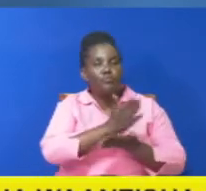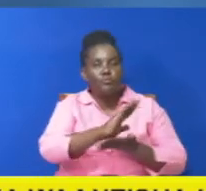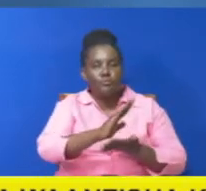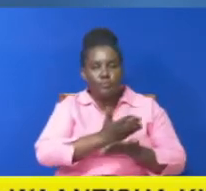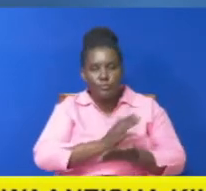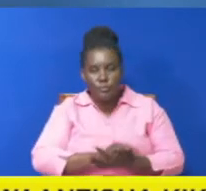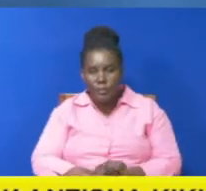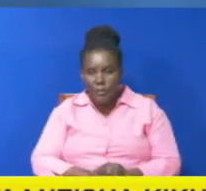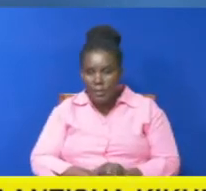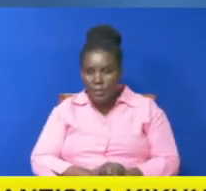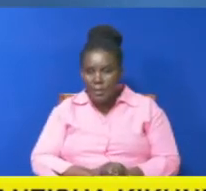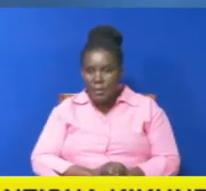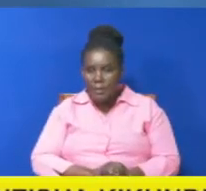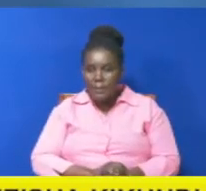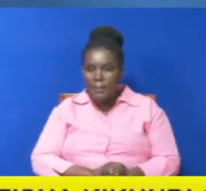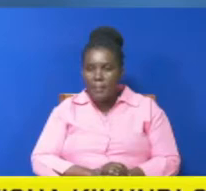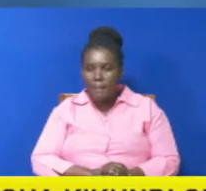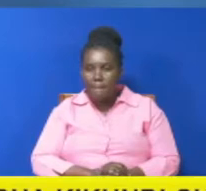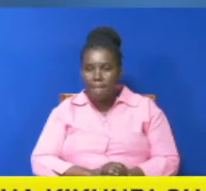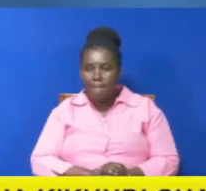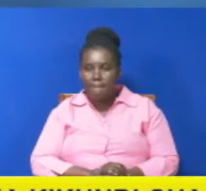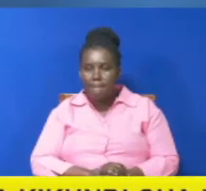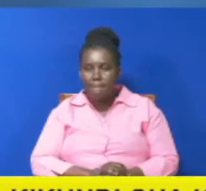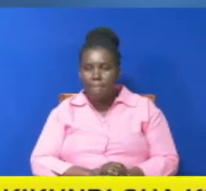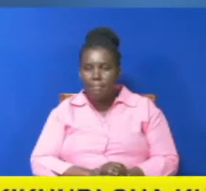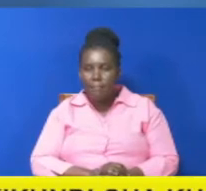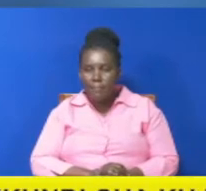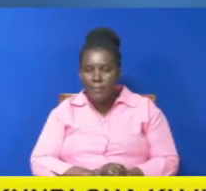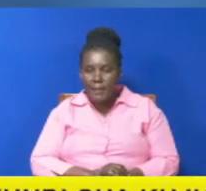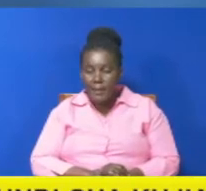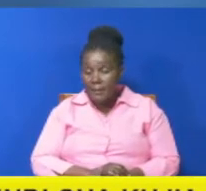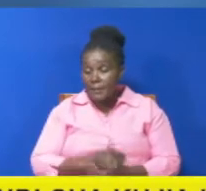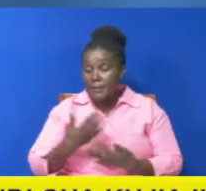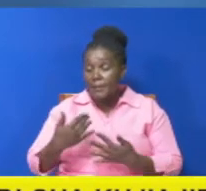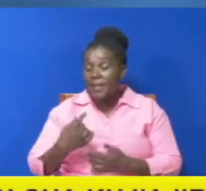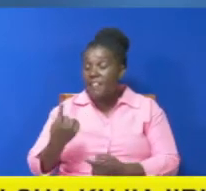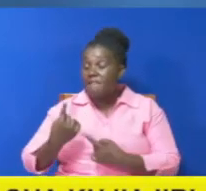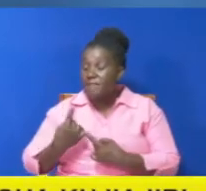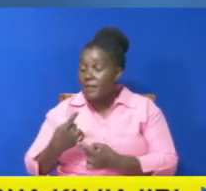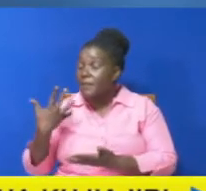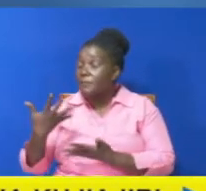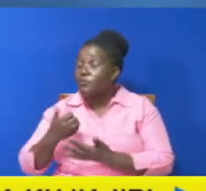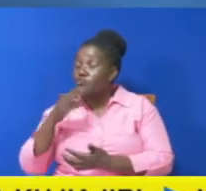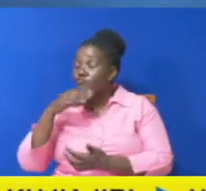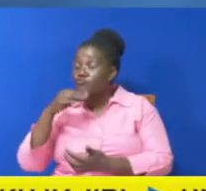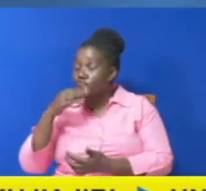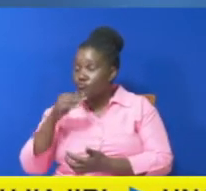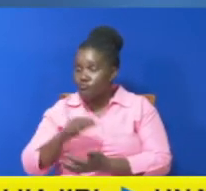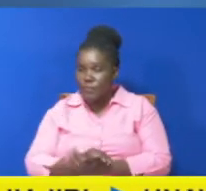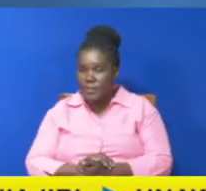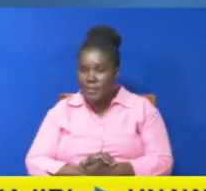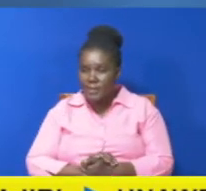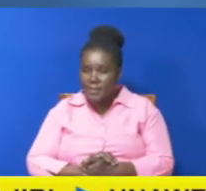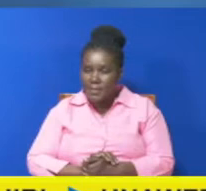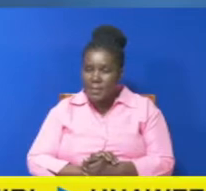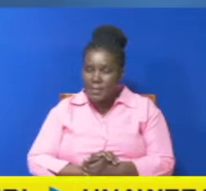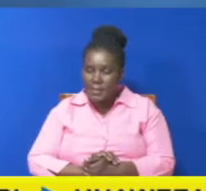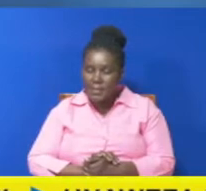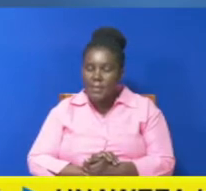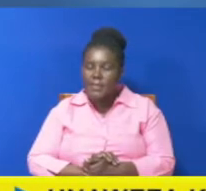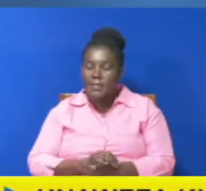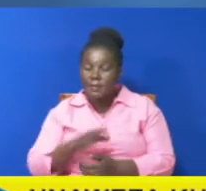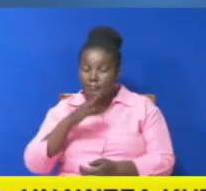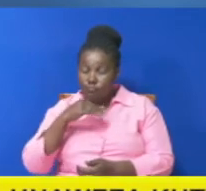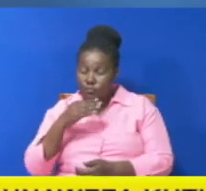narekebisha kina dada wanaoingia katika ndoa, asema mama, dada, Aunt Mariam nimepata mwanaume ananipa pesa. Basi chukua 170,000 kamnulie shati,